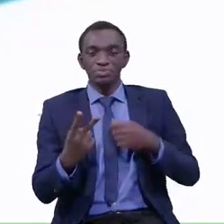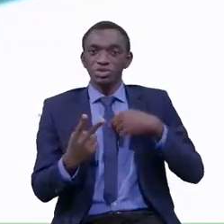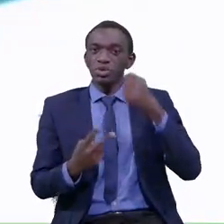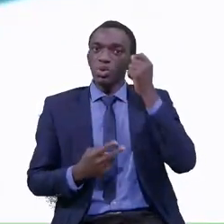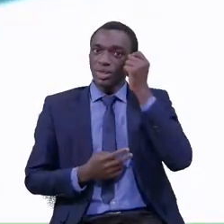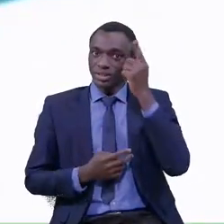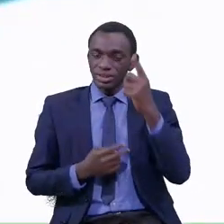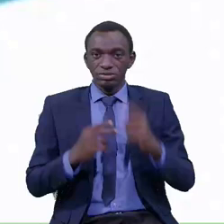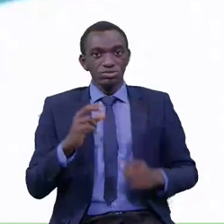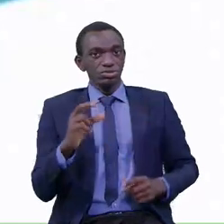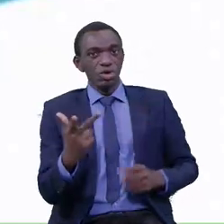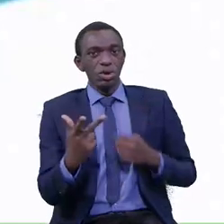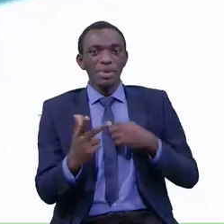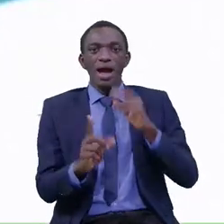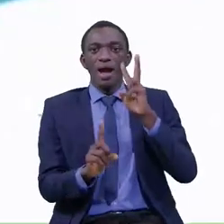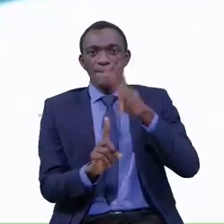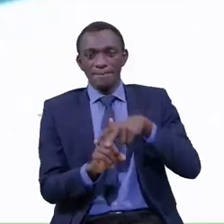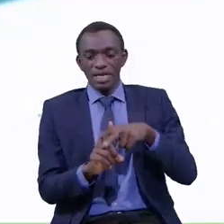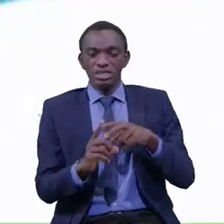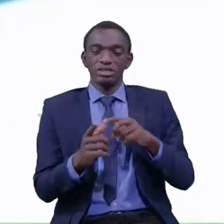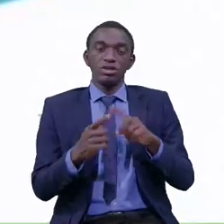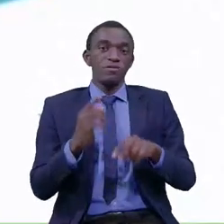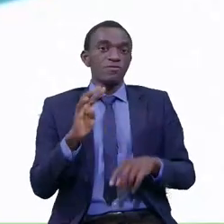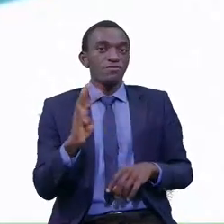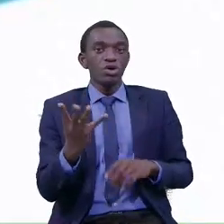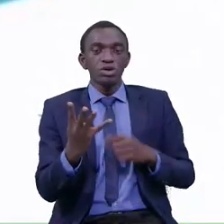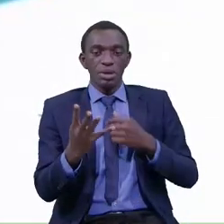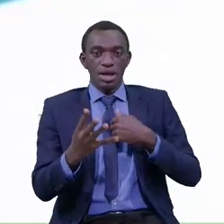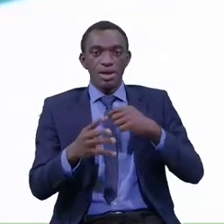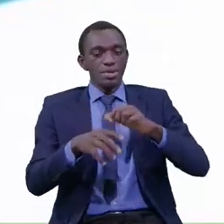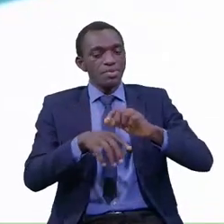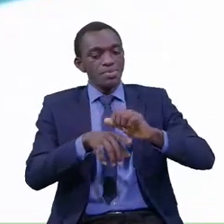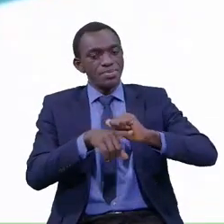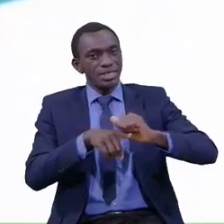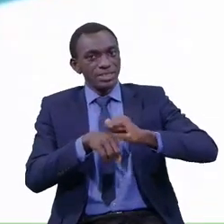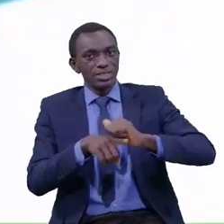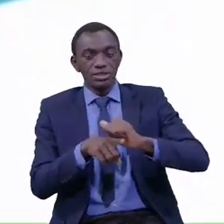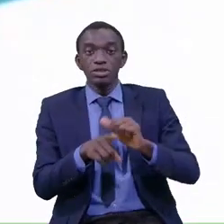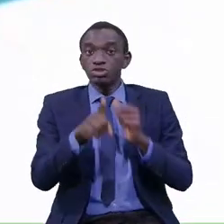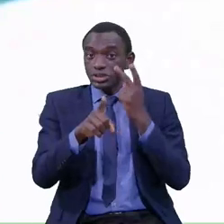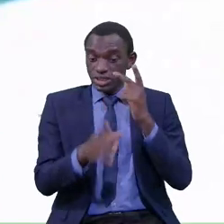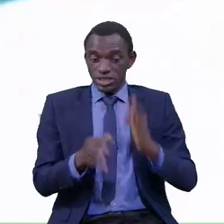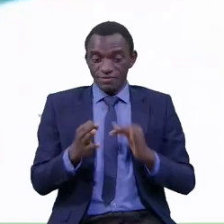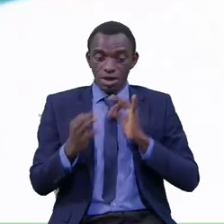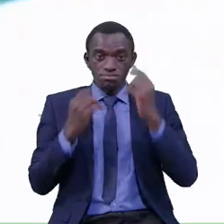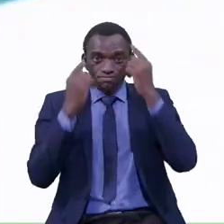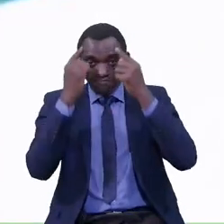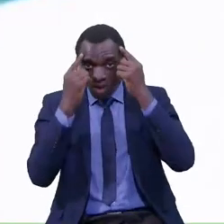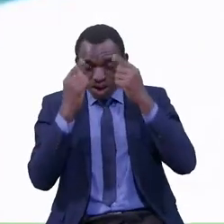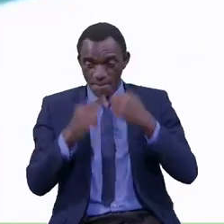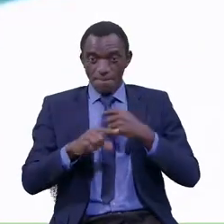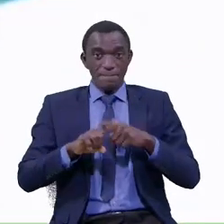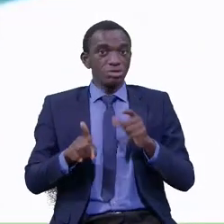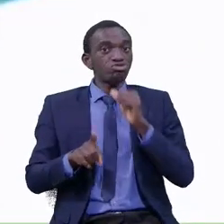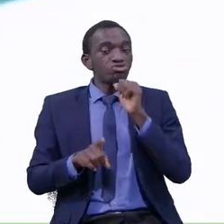j'applique et je pratique. Vous savez, si je ne pratique pas les Écritures, si je ne fais pas ce qu'il